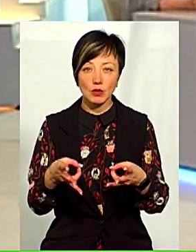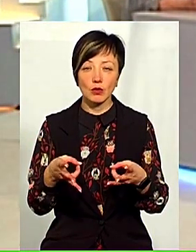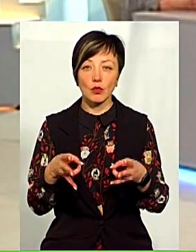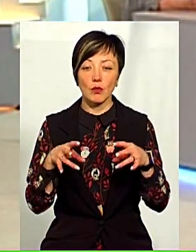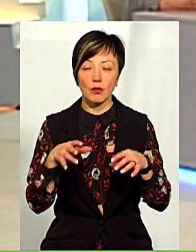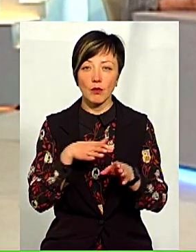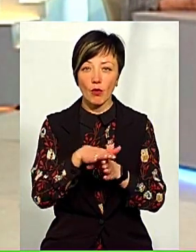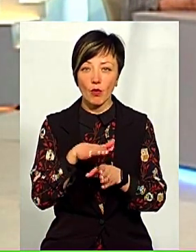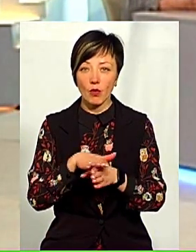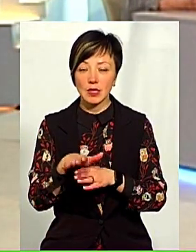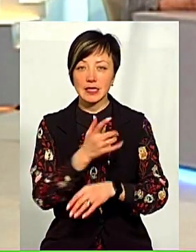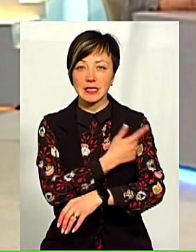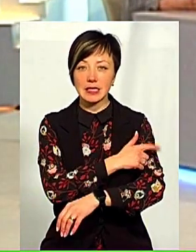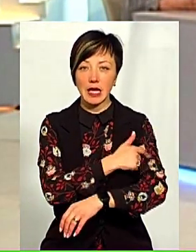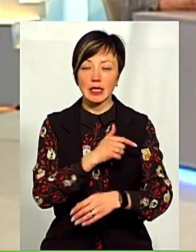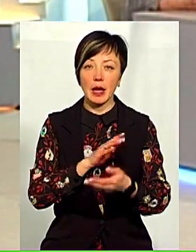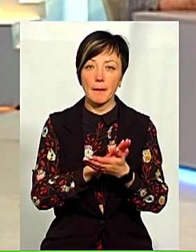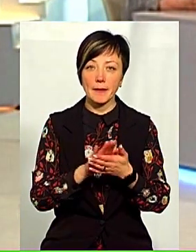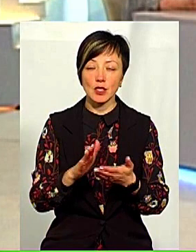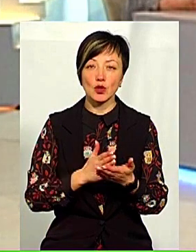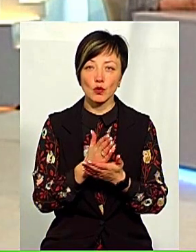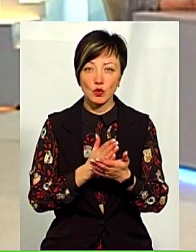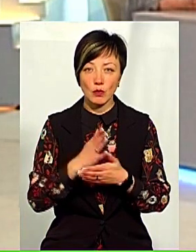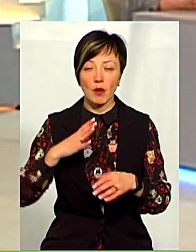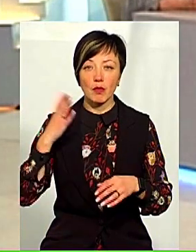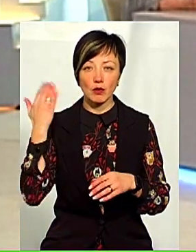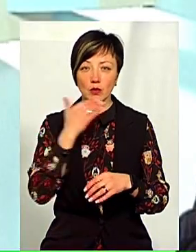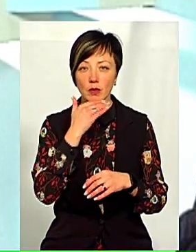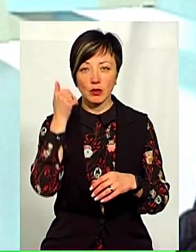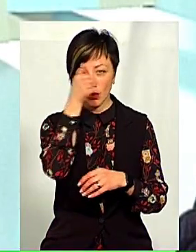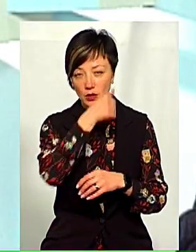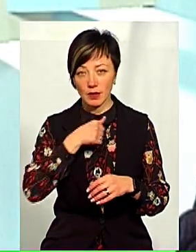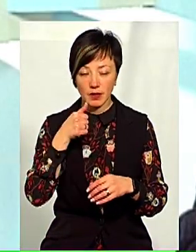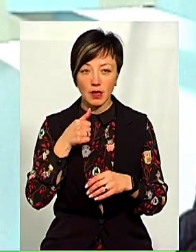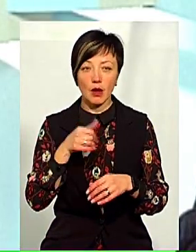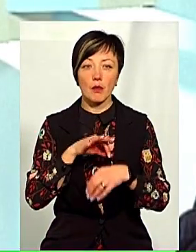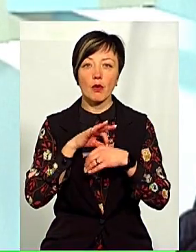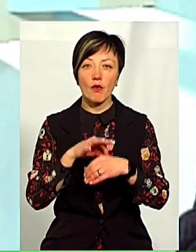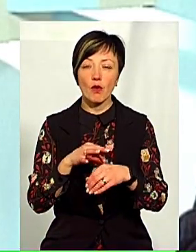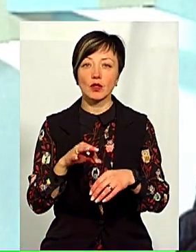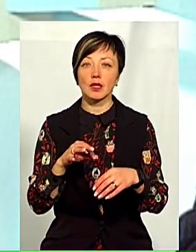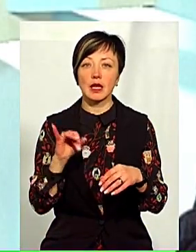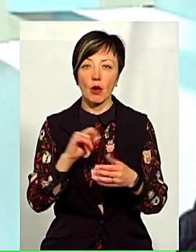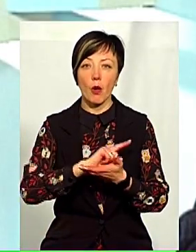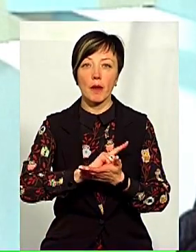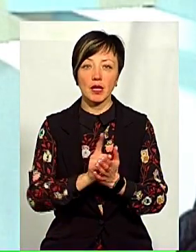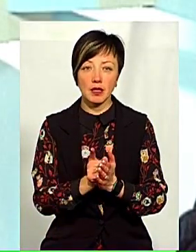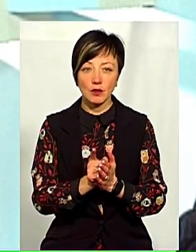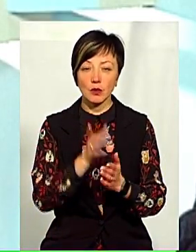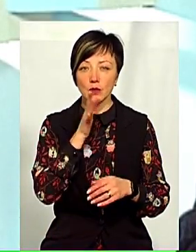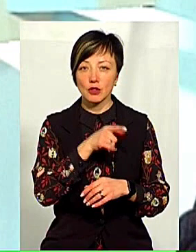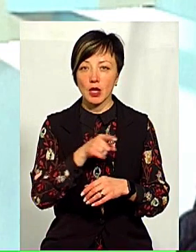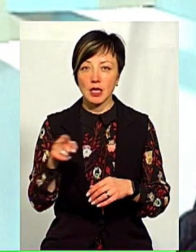і санепідслужба, коли вона існувала в минулому багато років, вона проводила і досить оперативно під